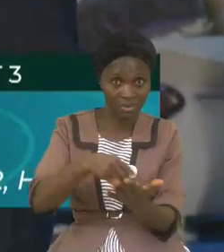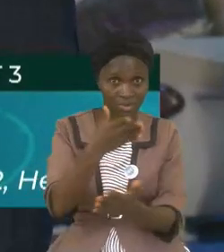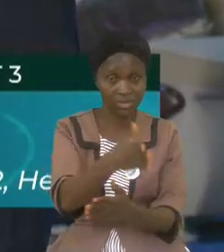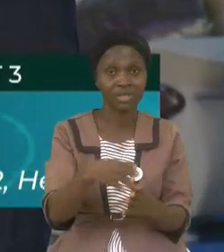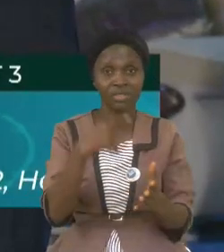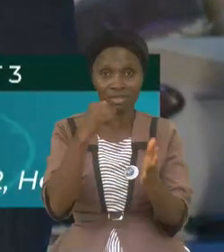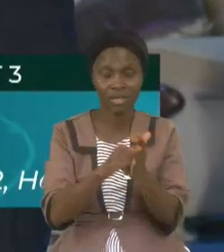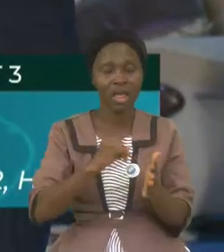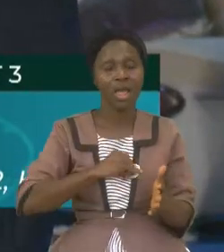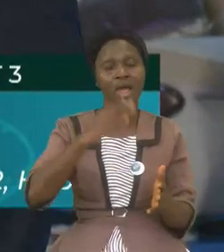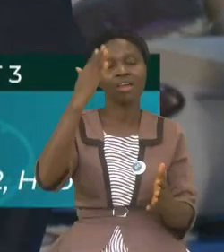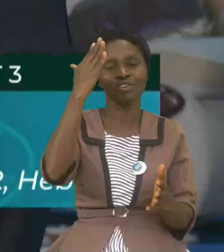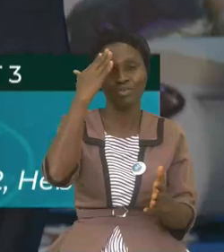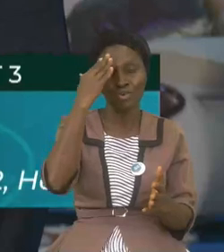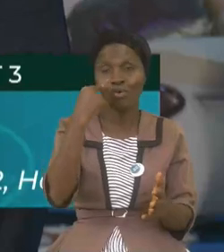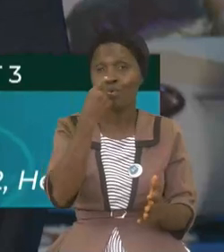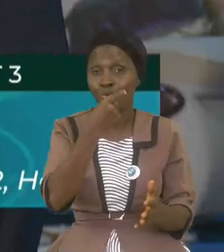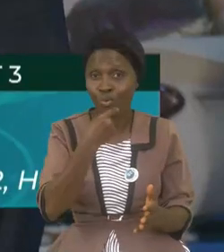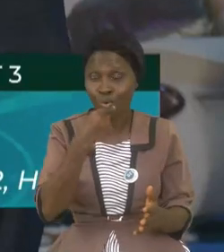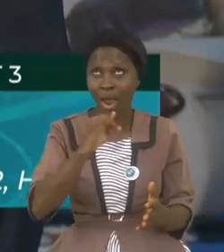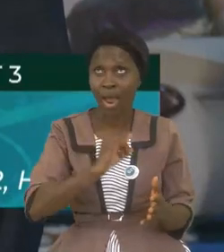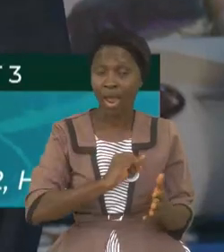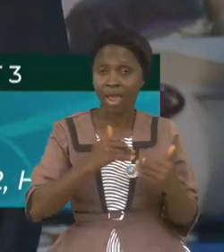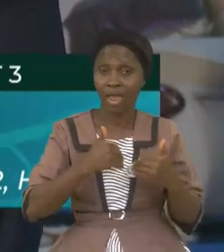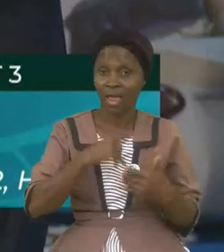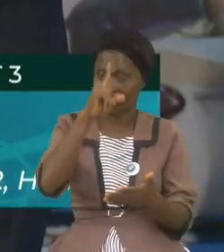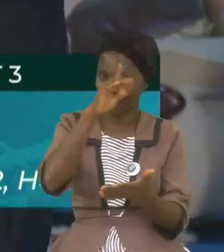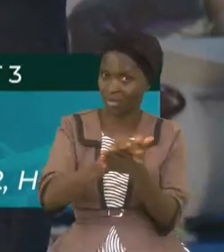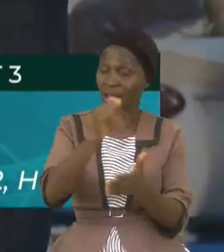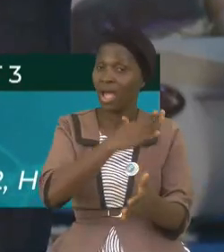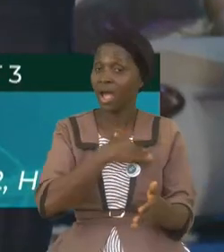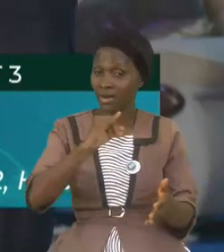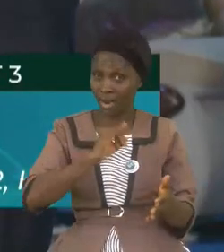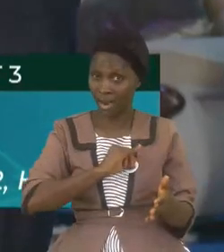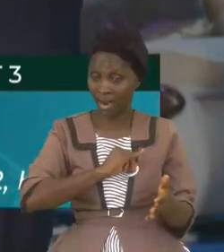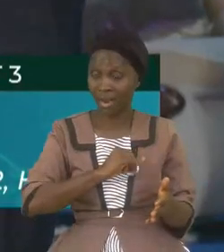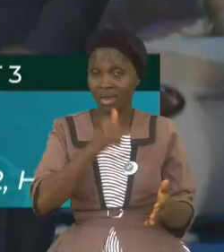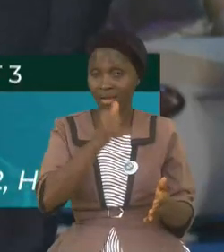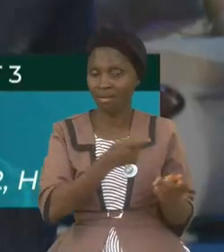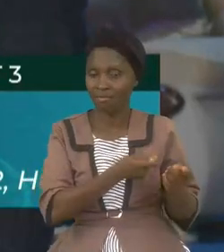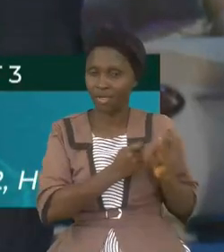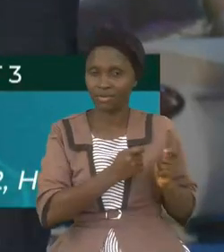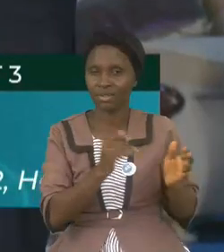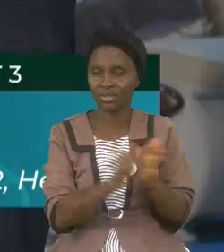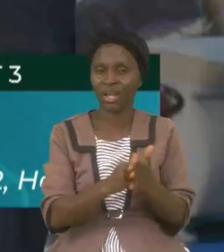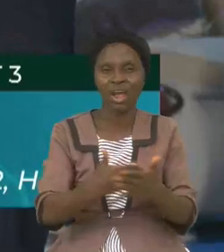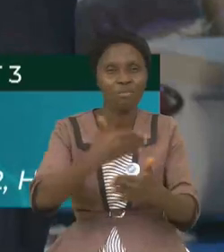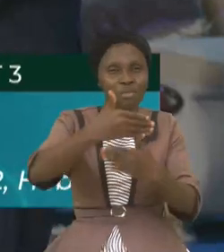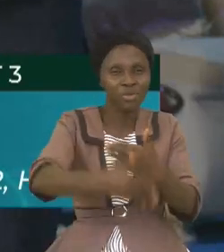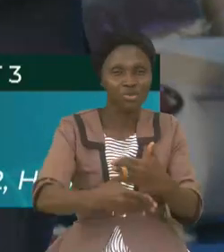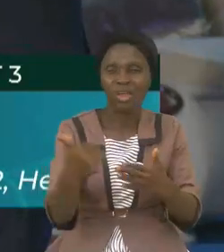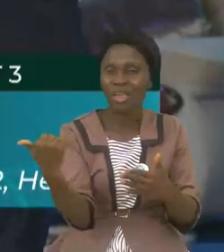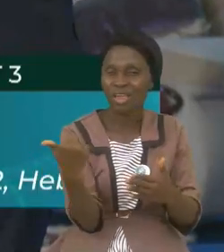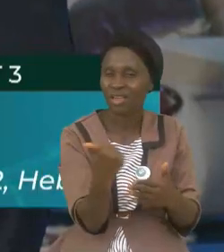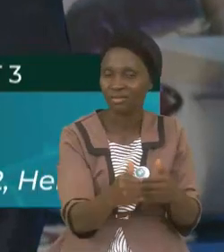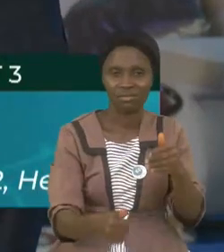Timothée 1, 12. Au milieu là-bas, ça dit, au milieu du verset, et car je sais en